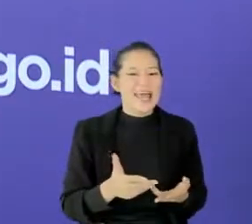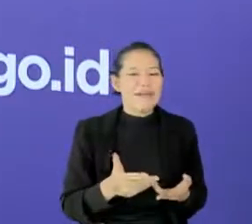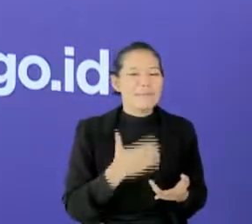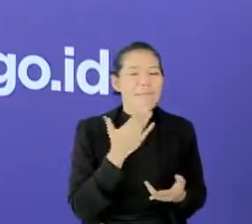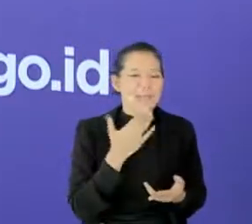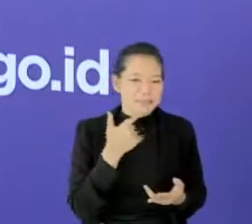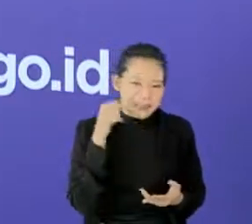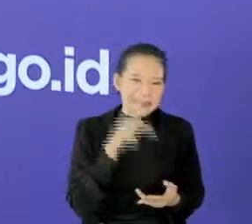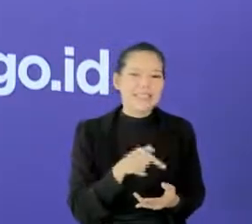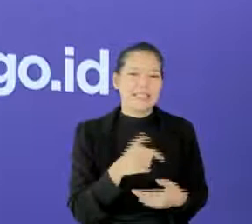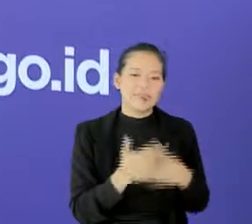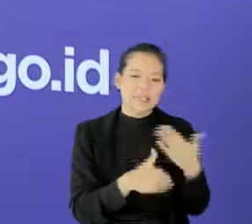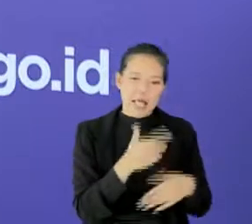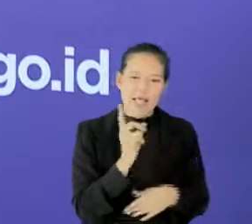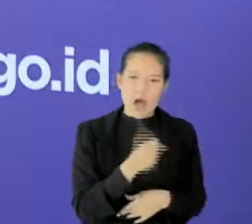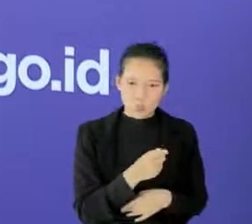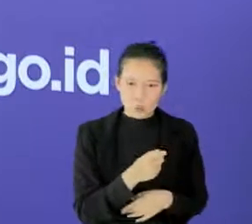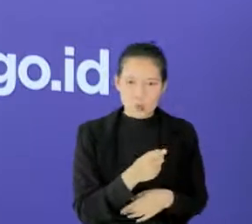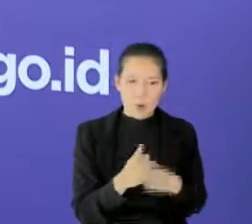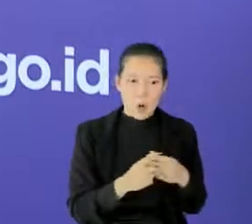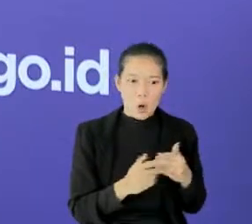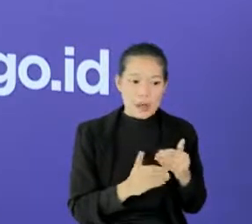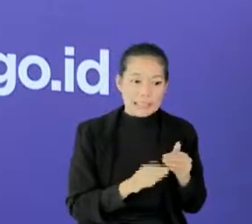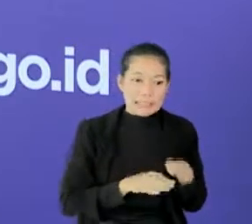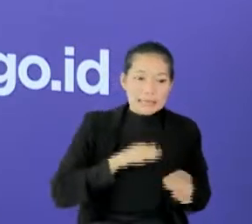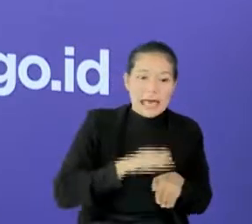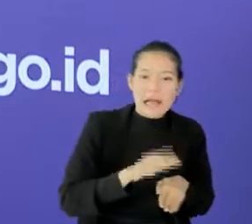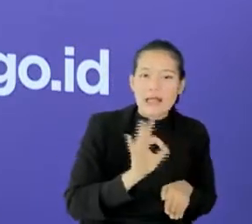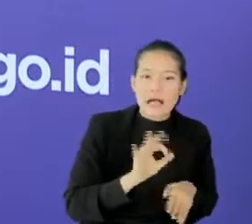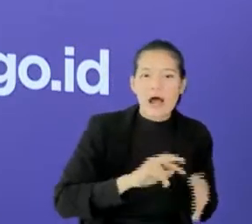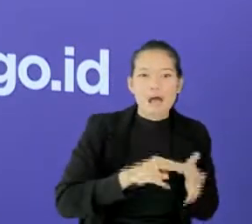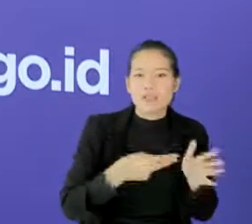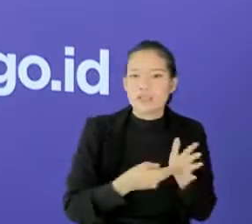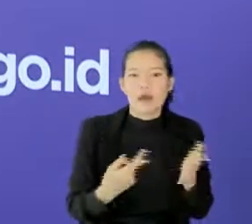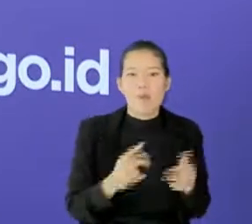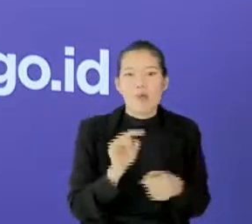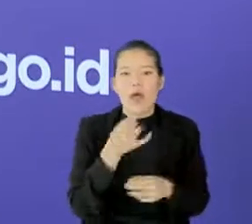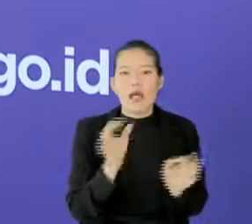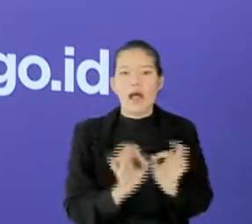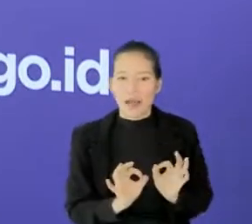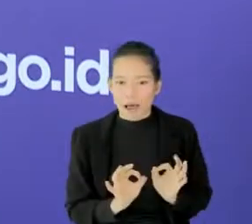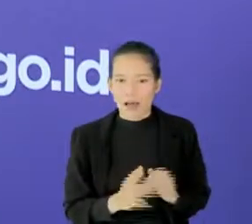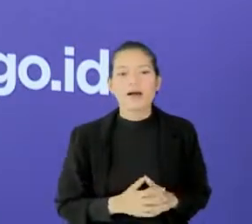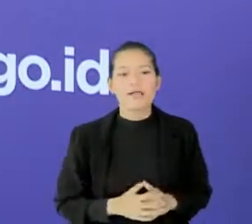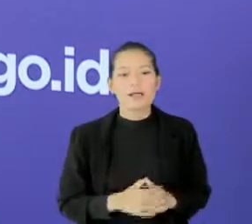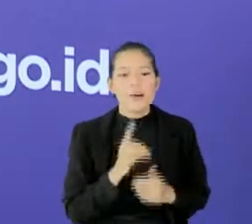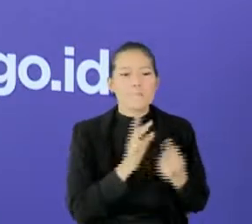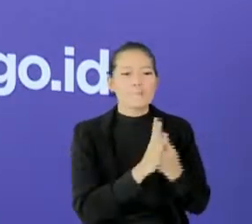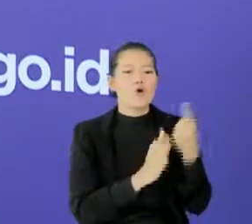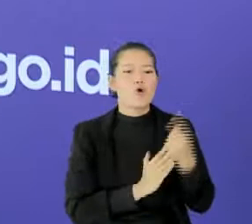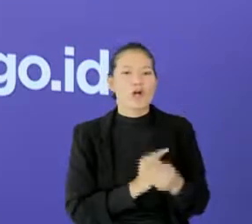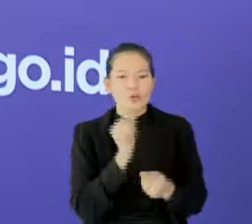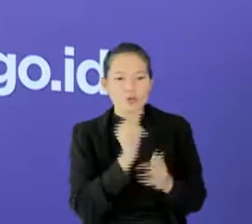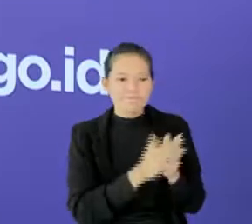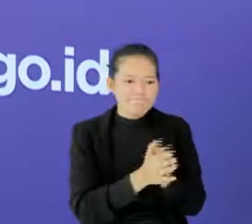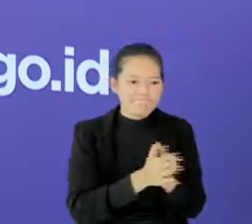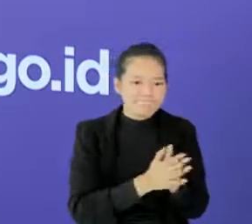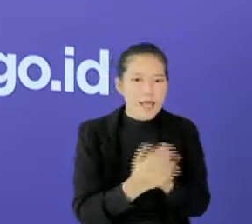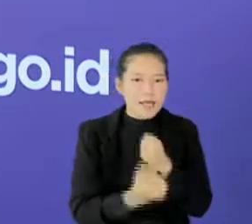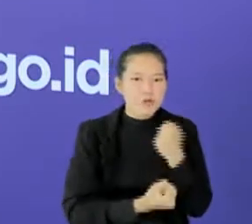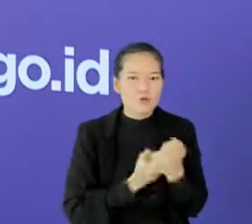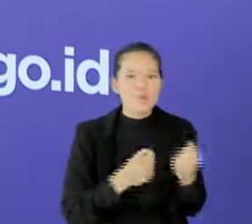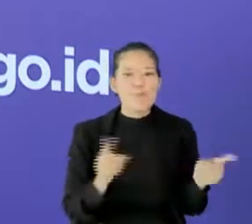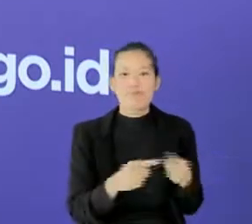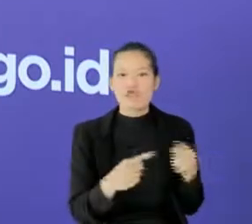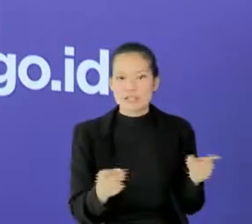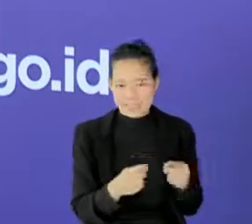ini, ya kita harus jalanin, kalau enggak jalan-jalan. Dan kita kan juga program ini kan membangkitkan gairah industri musik,